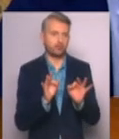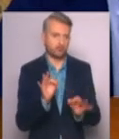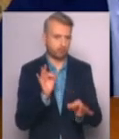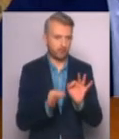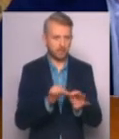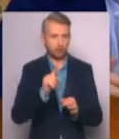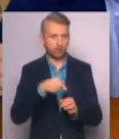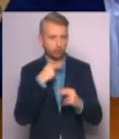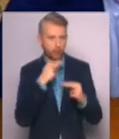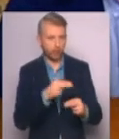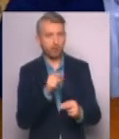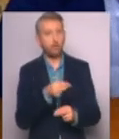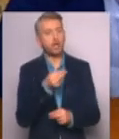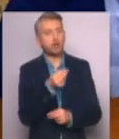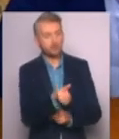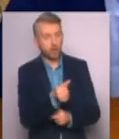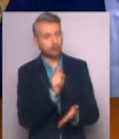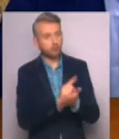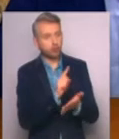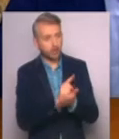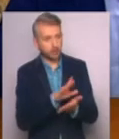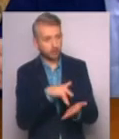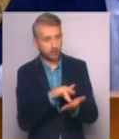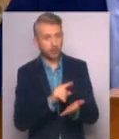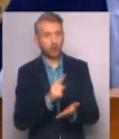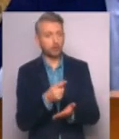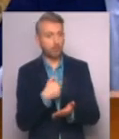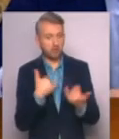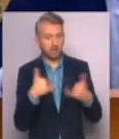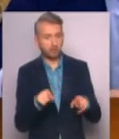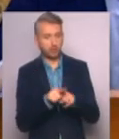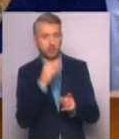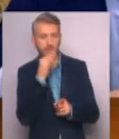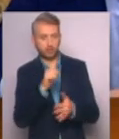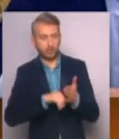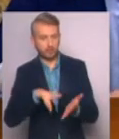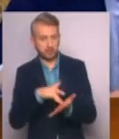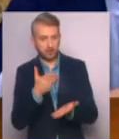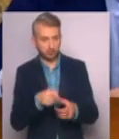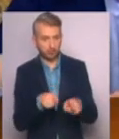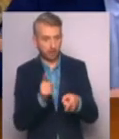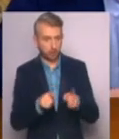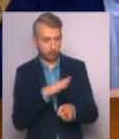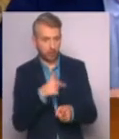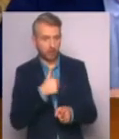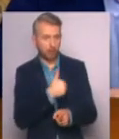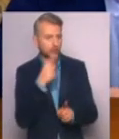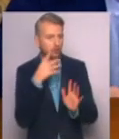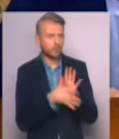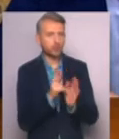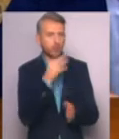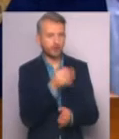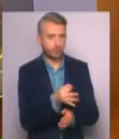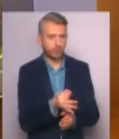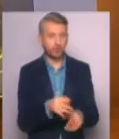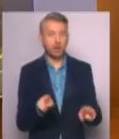що вони сплачують як податки в місто, чому мене дивує така відповідь від міста, якщо вона реально була, я хочу просто розуміти, хто це відповів. І